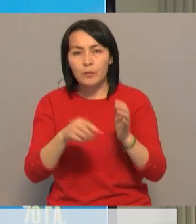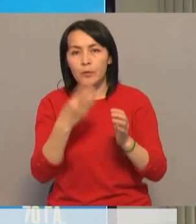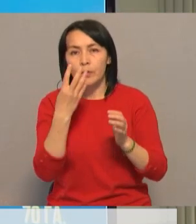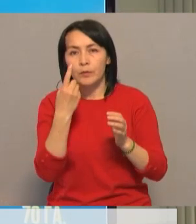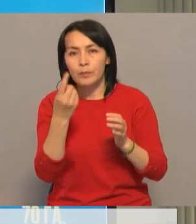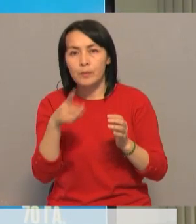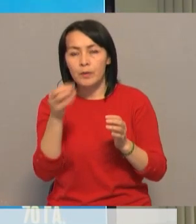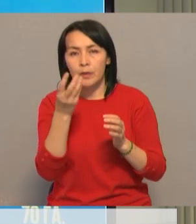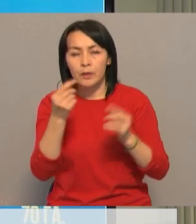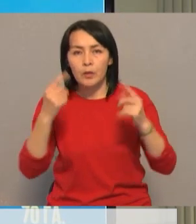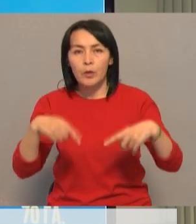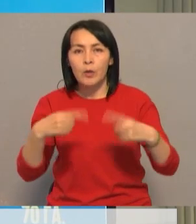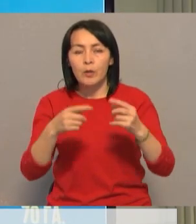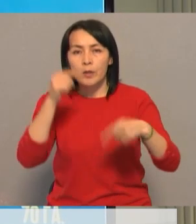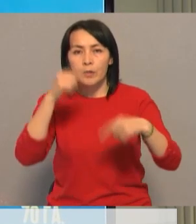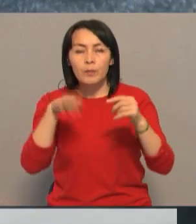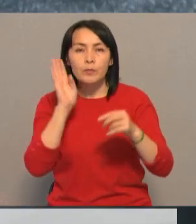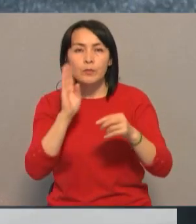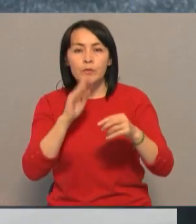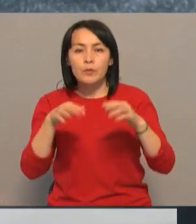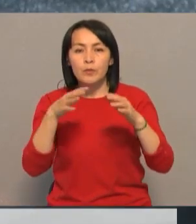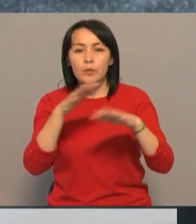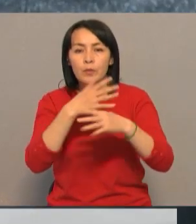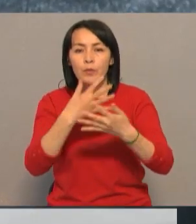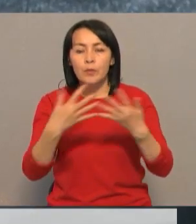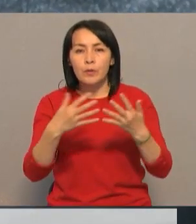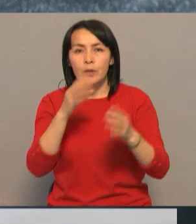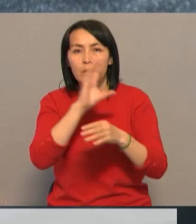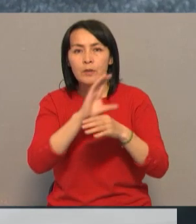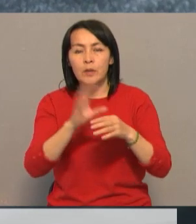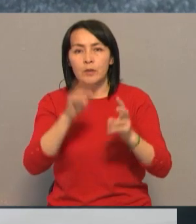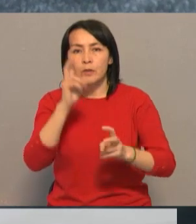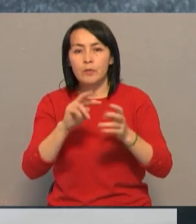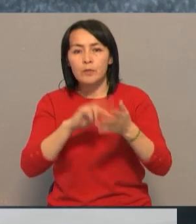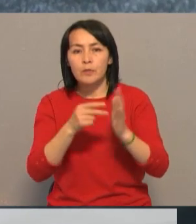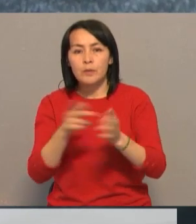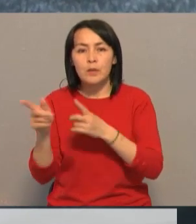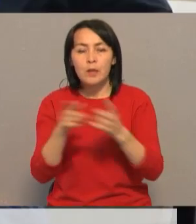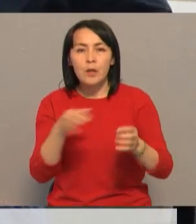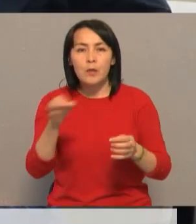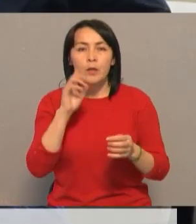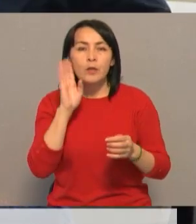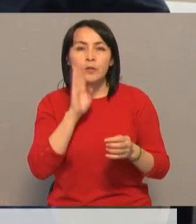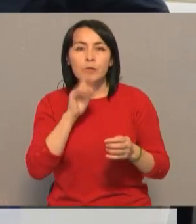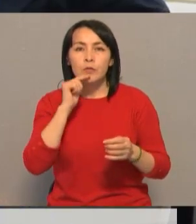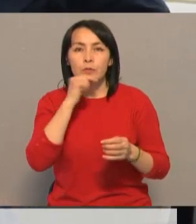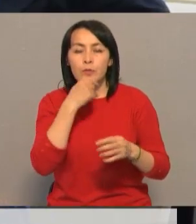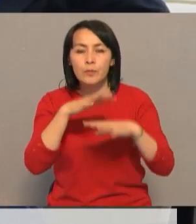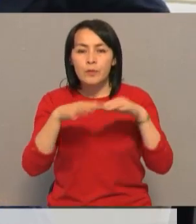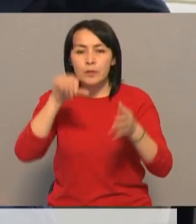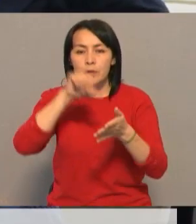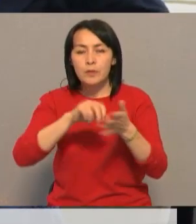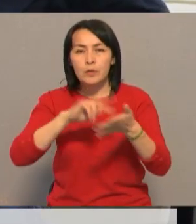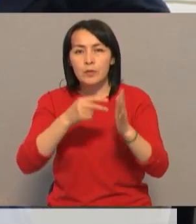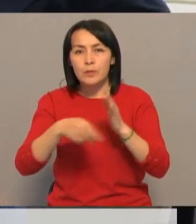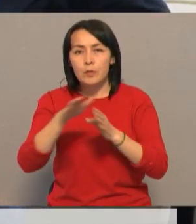6,1 миллиард теңгені құрайтын тамшылатып суару құрылғыларын шығаратын зауыт жобасы әзірленуде. Облыста су үнемдеу технологияларын ендіру